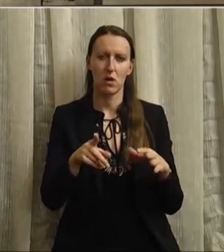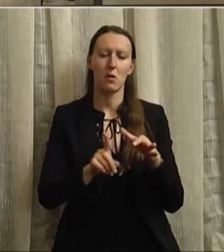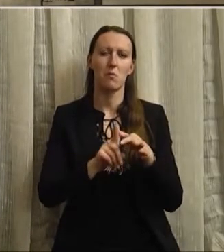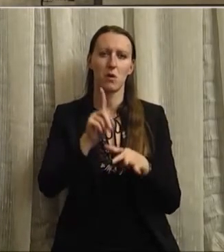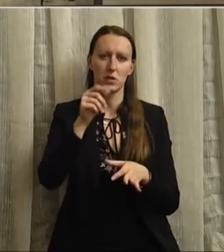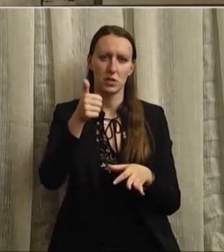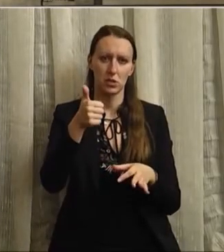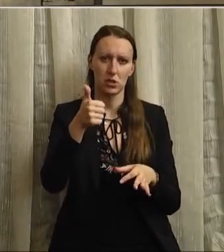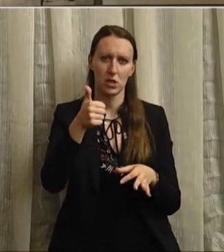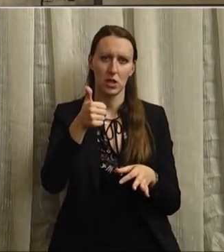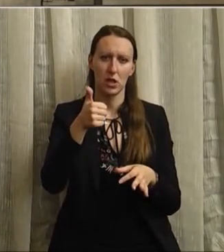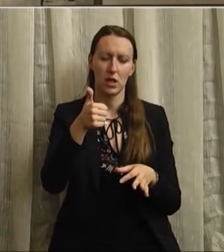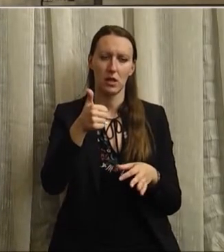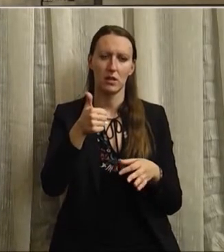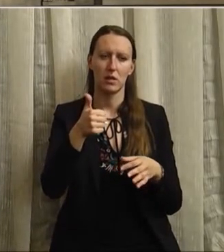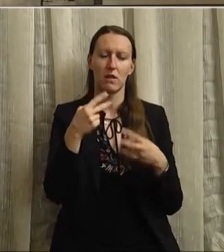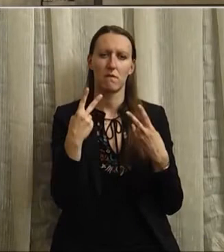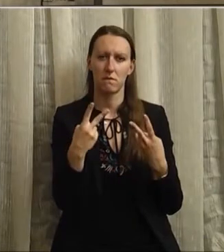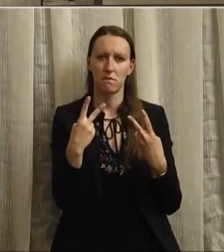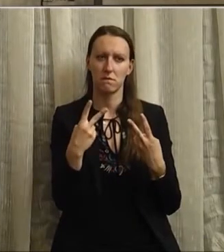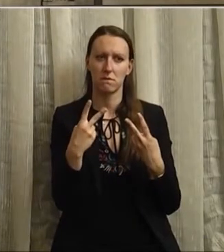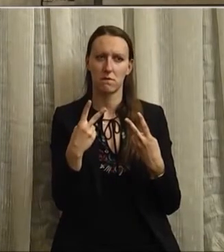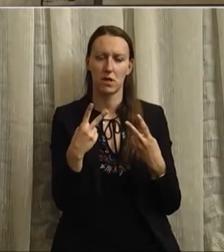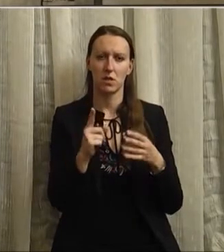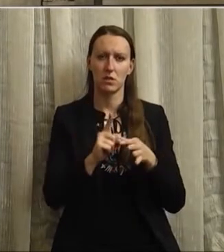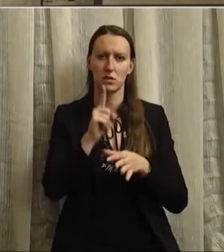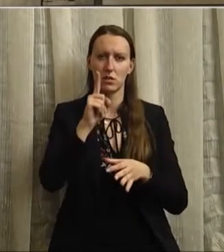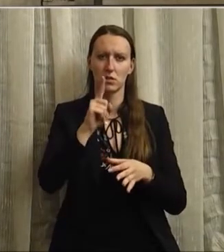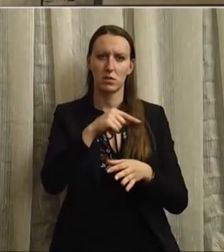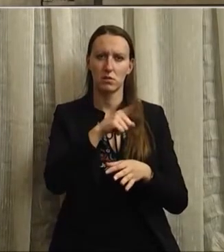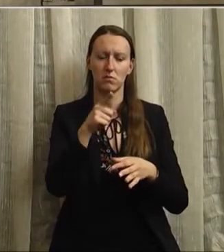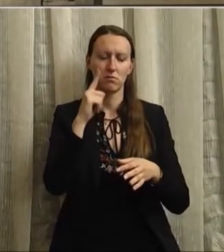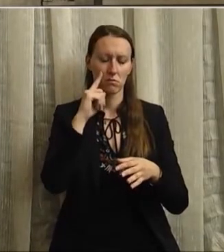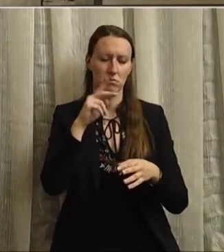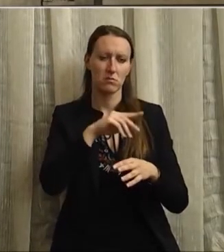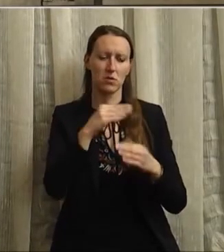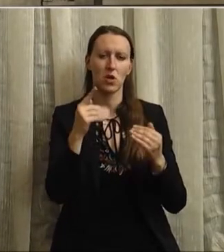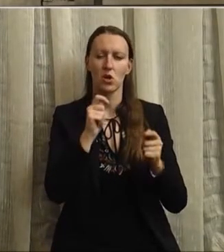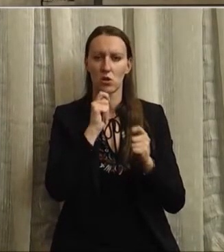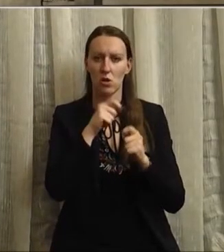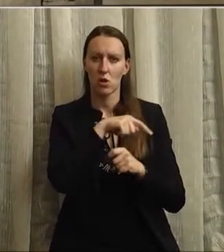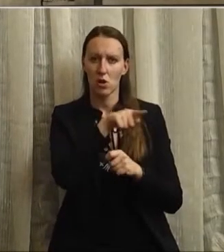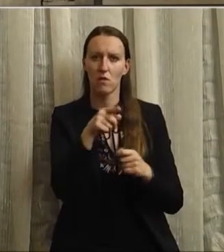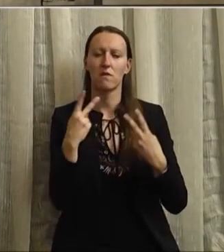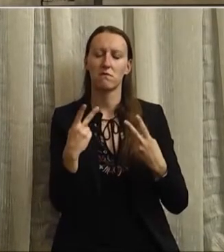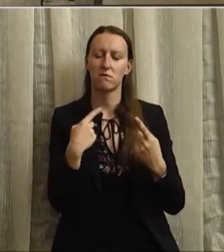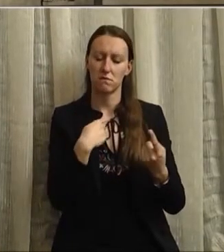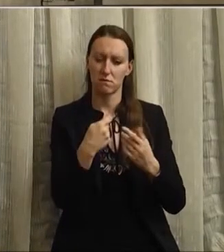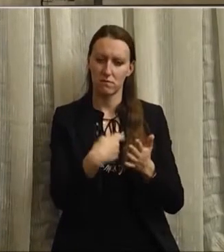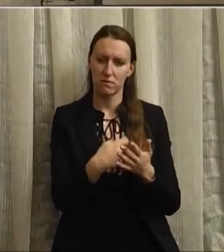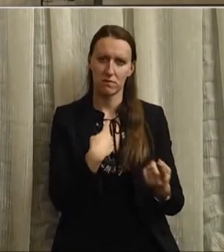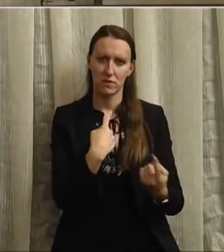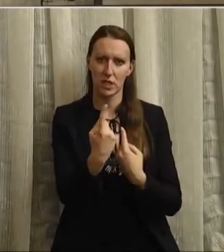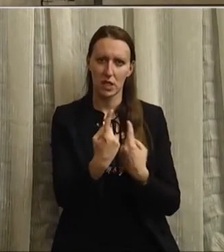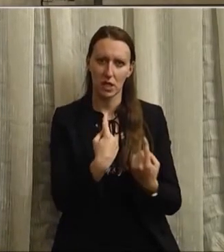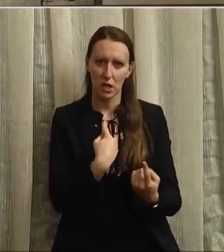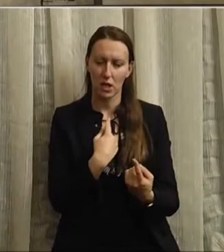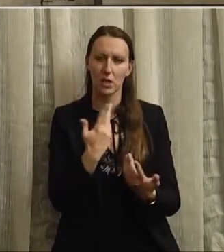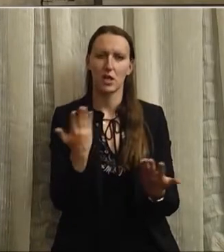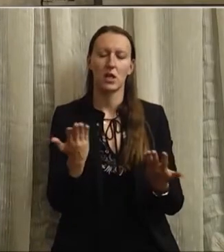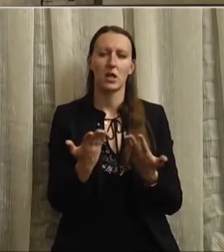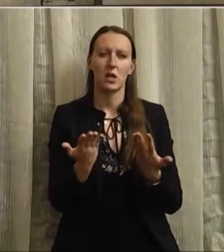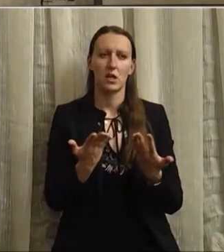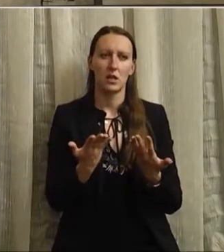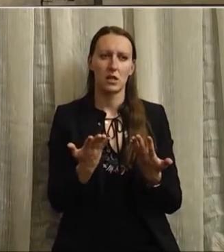postići jedan značajan nivo konsenzusa, međusobnog uvažavanja,